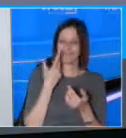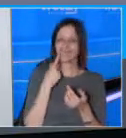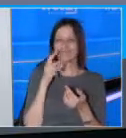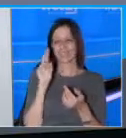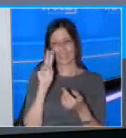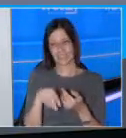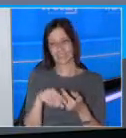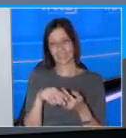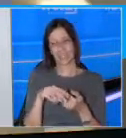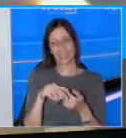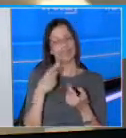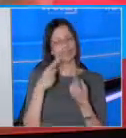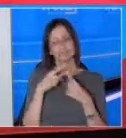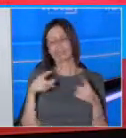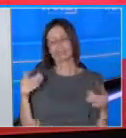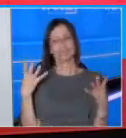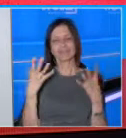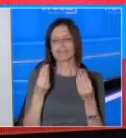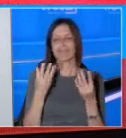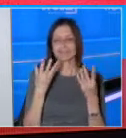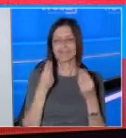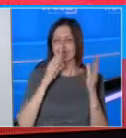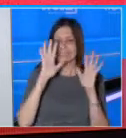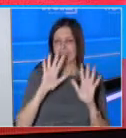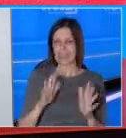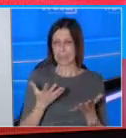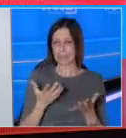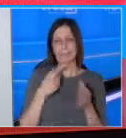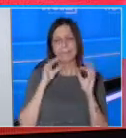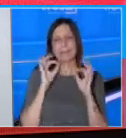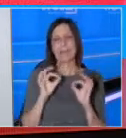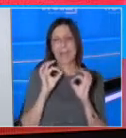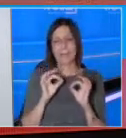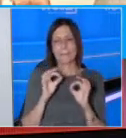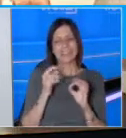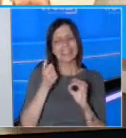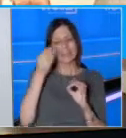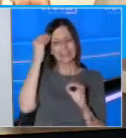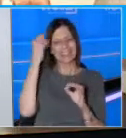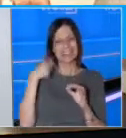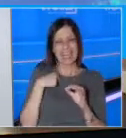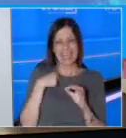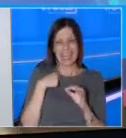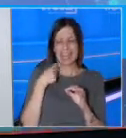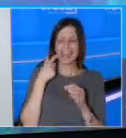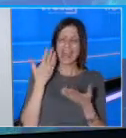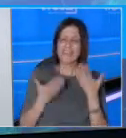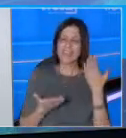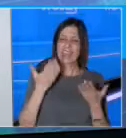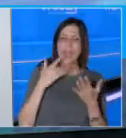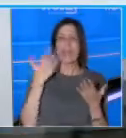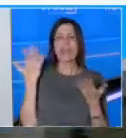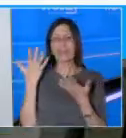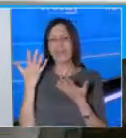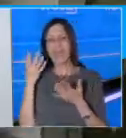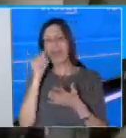יש ארסנל שלם של סרטים, זה לא... תראה, האמת היא שזה קצת מזכיר לי, יחי ההבדל, מה שקרה באירופה